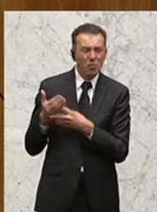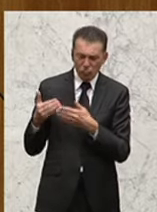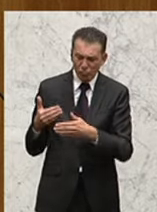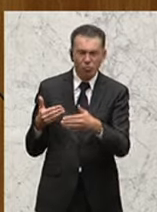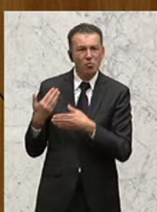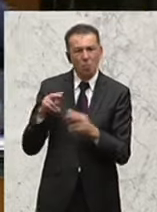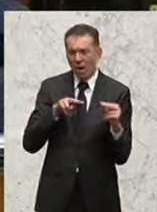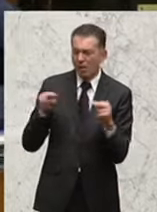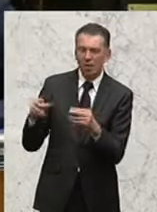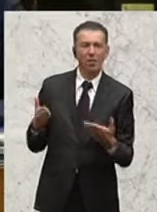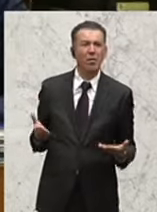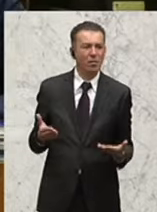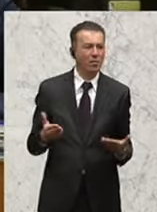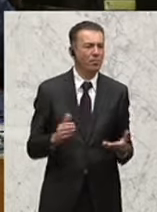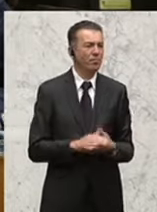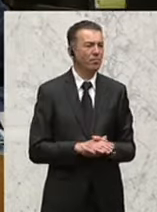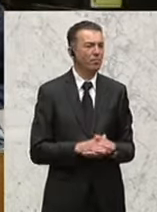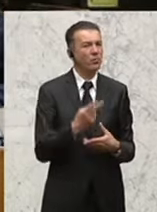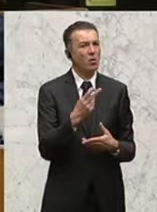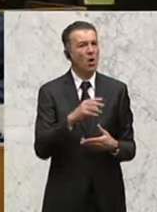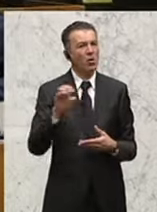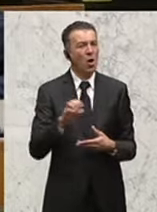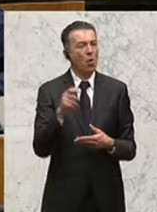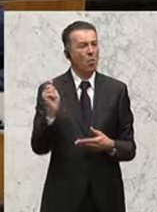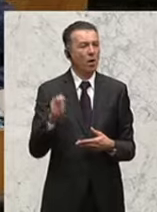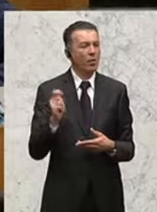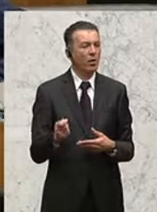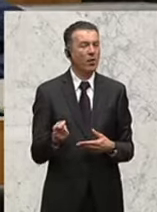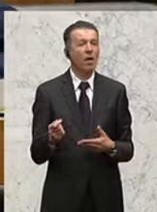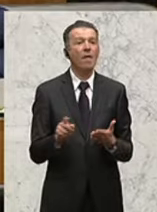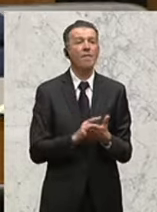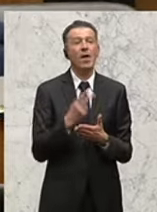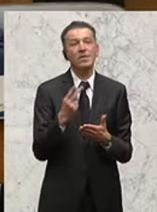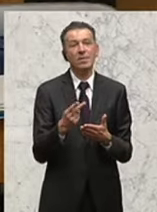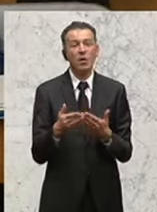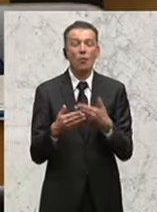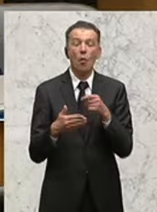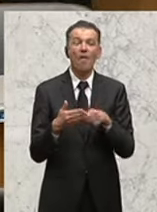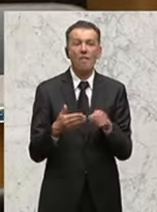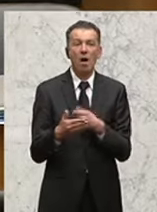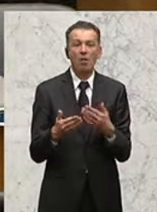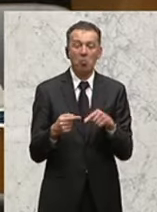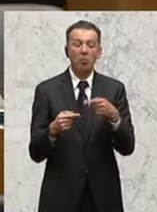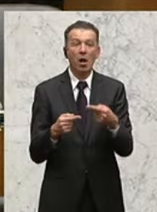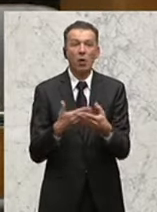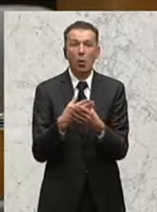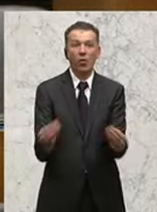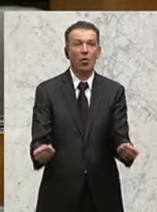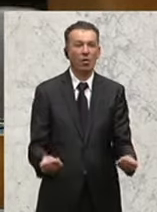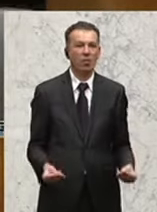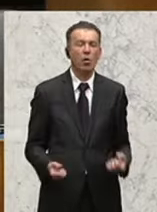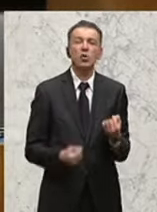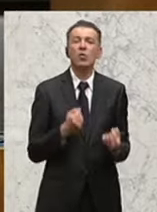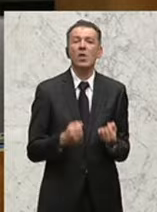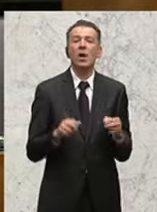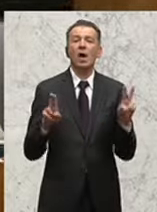das trifft die Medien genauso im Übrigen. Wenn man sich das anschaut, sieht man Europaabgeordnete vor den Wahlen dazwischen kaum. Und es ist irrsinnig schwierig, auch dieses Thema in Österreich präsent